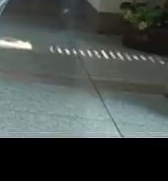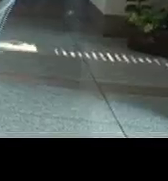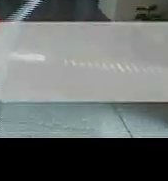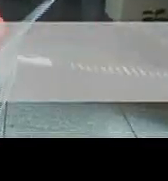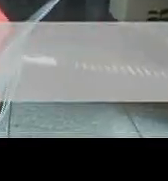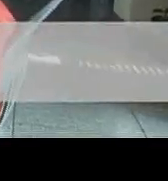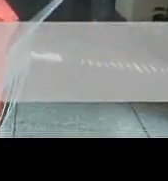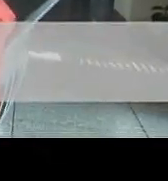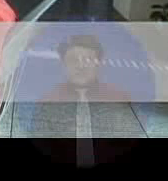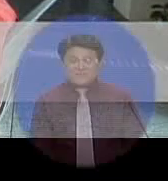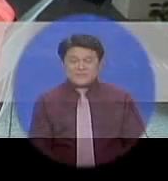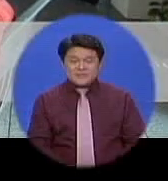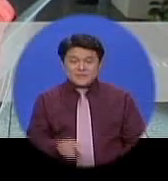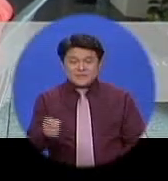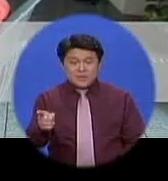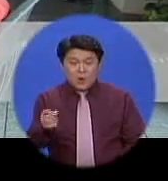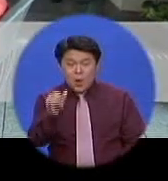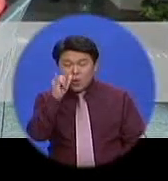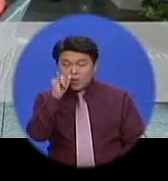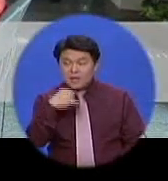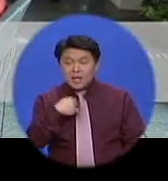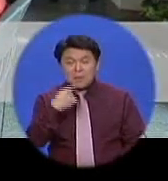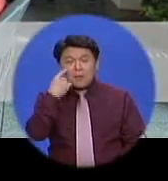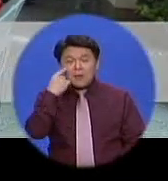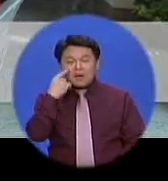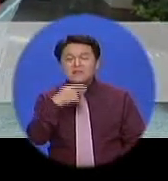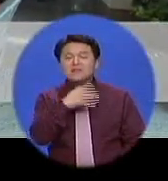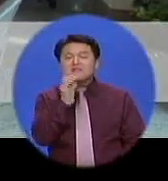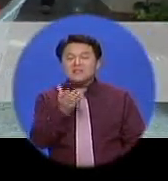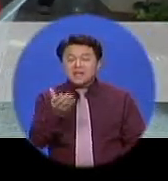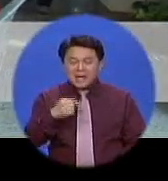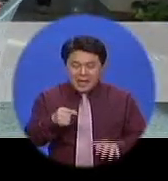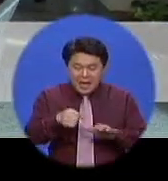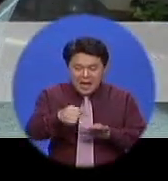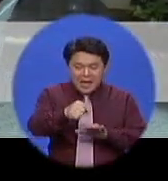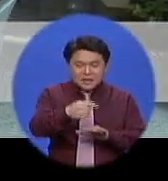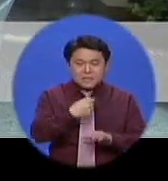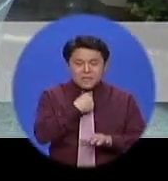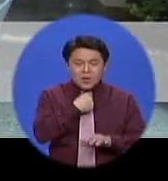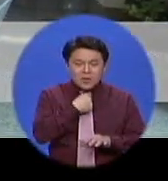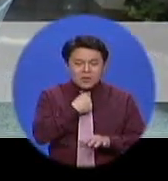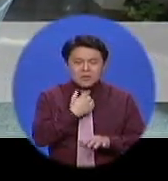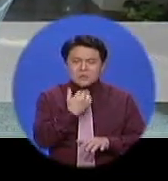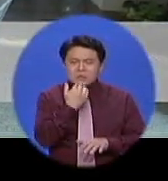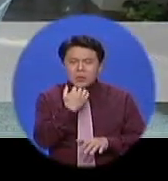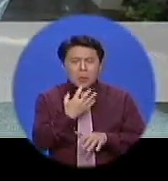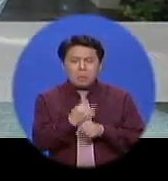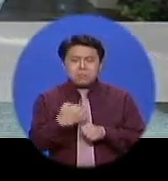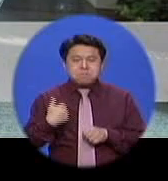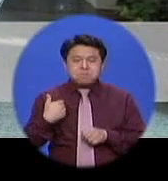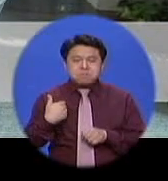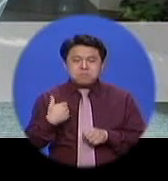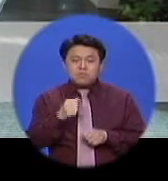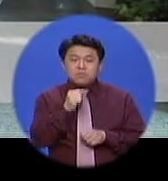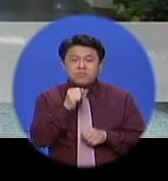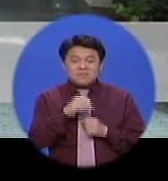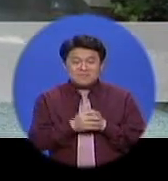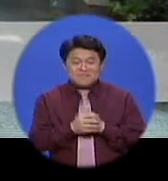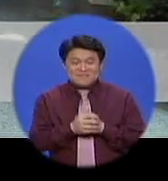이거 하걸래 한번 해보는 거. 건물 끄 전에 한번 해보는 게 이제 얼마나 있어야 되는 건지 모르겠어. 이 만드는